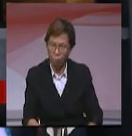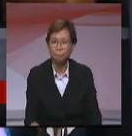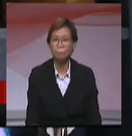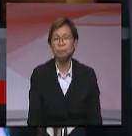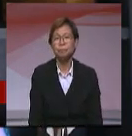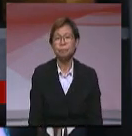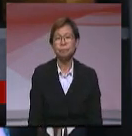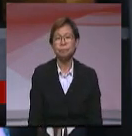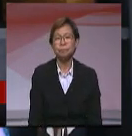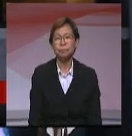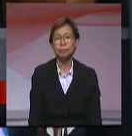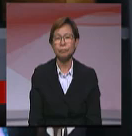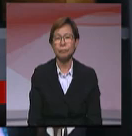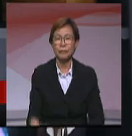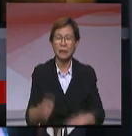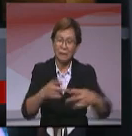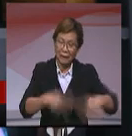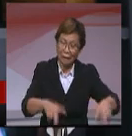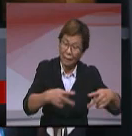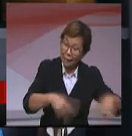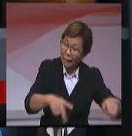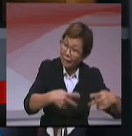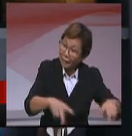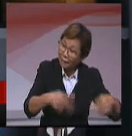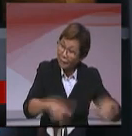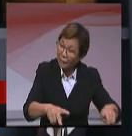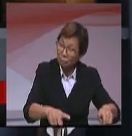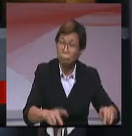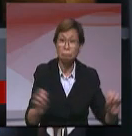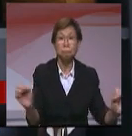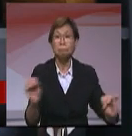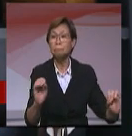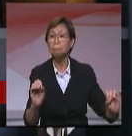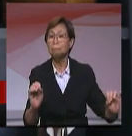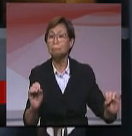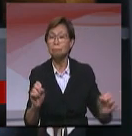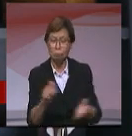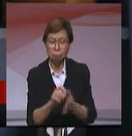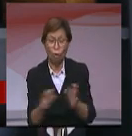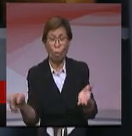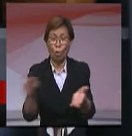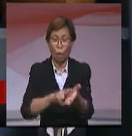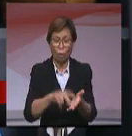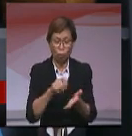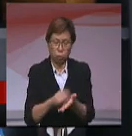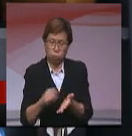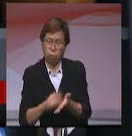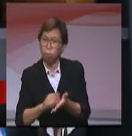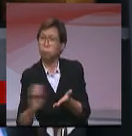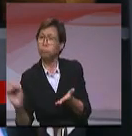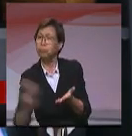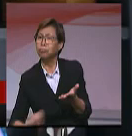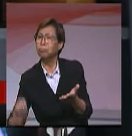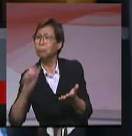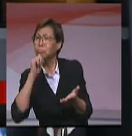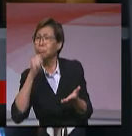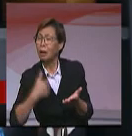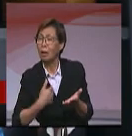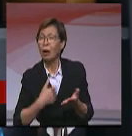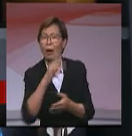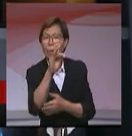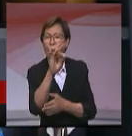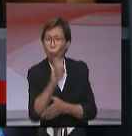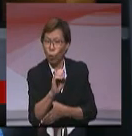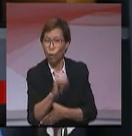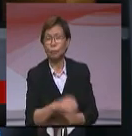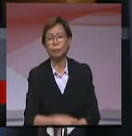Pihak premis perniagaan yang gagal menyediakan peralatan untuk merekodkan butiran diri sebanyak